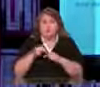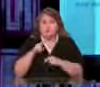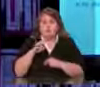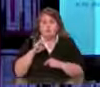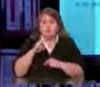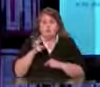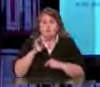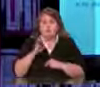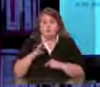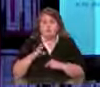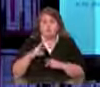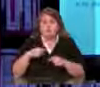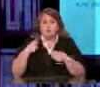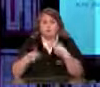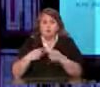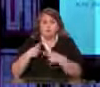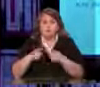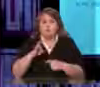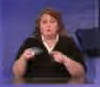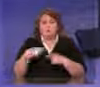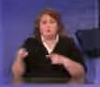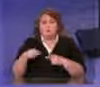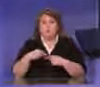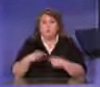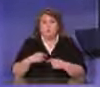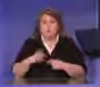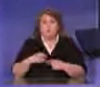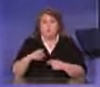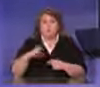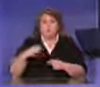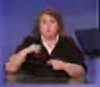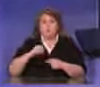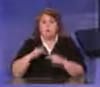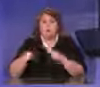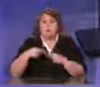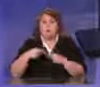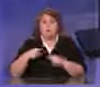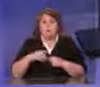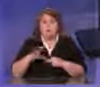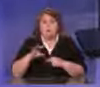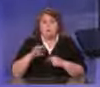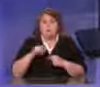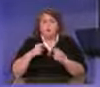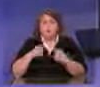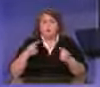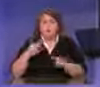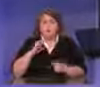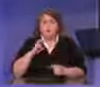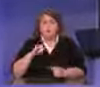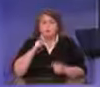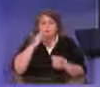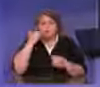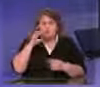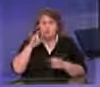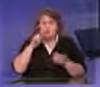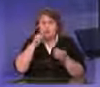признаков наследуются независимо друг от друга. И аллели разных генов случайно